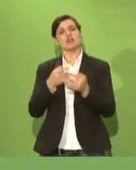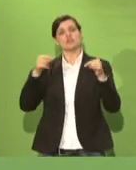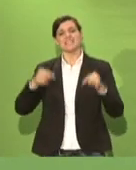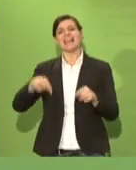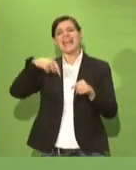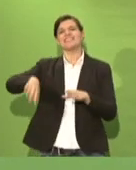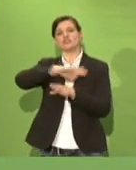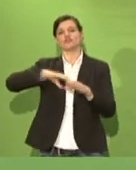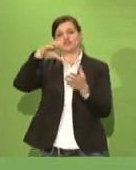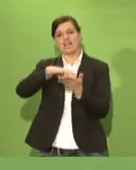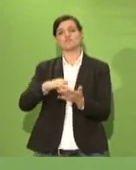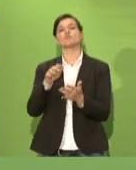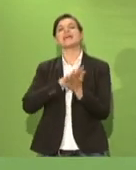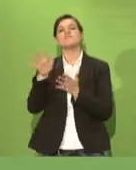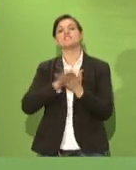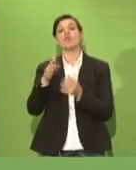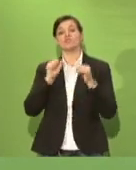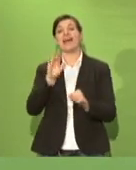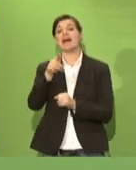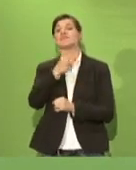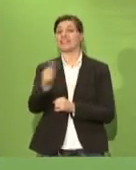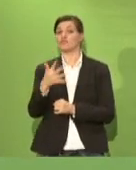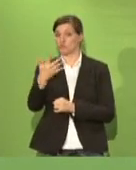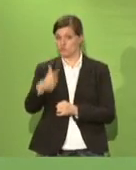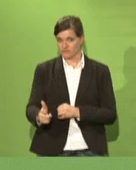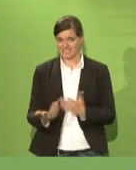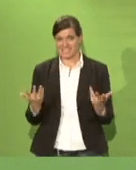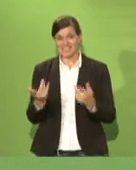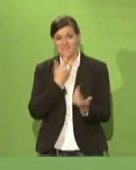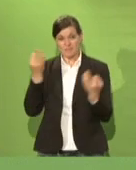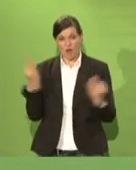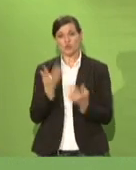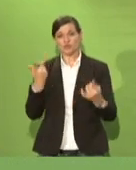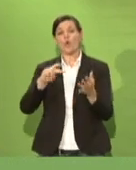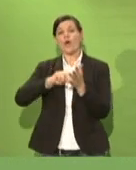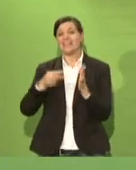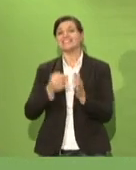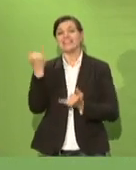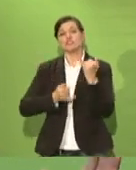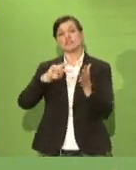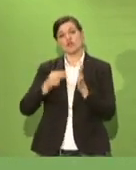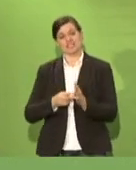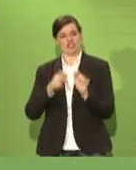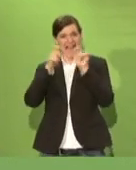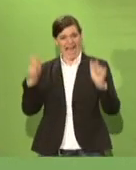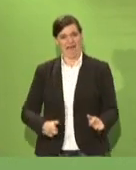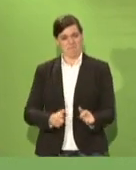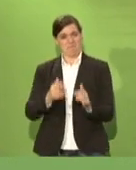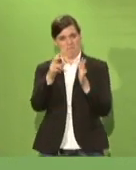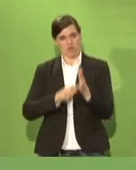Innenstädte emissionsfrei werden ab 2025. Das ist eine industriepolitische Rahmensetzung für